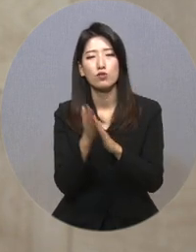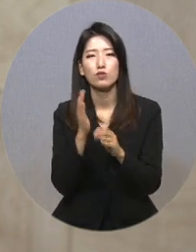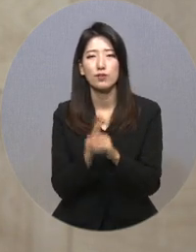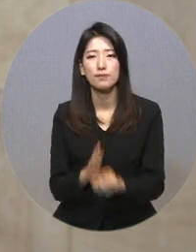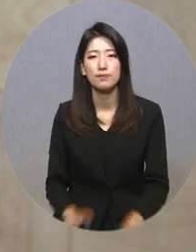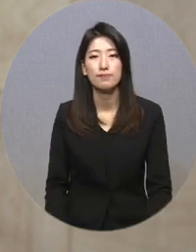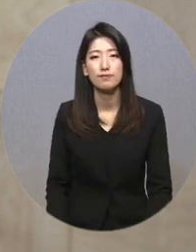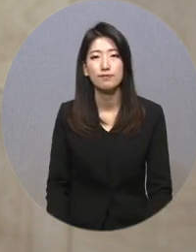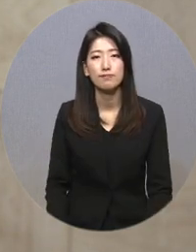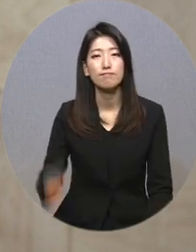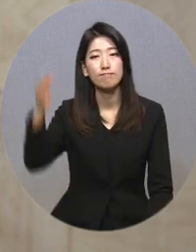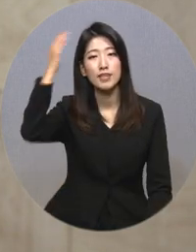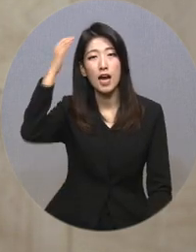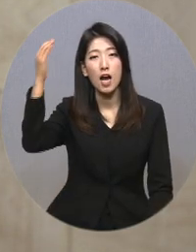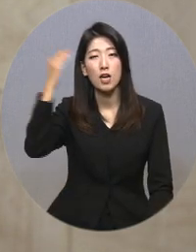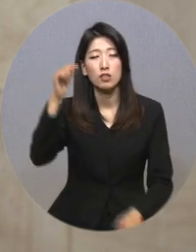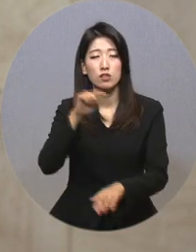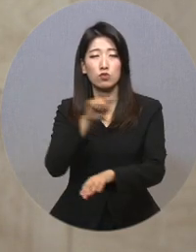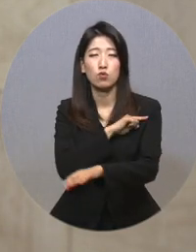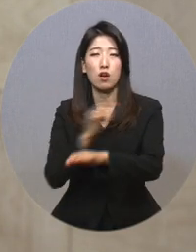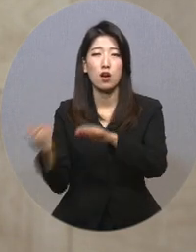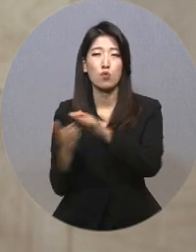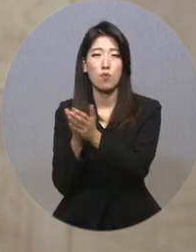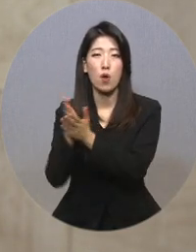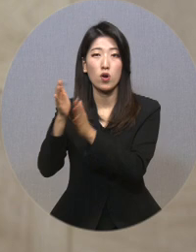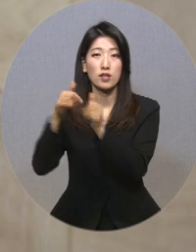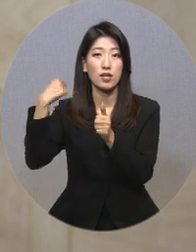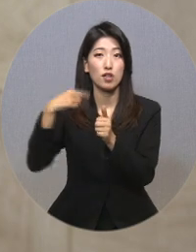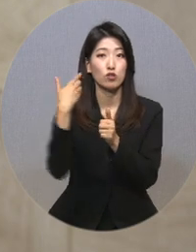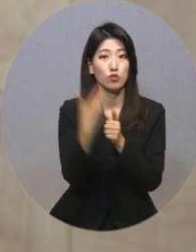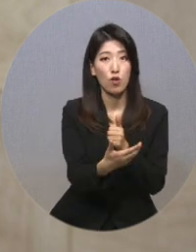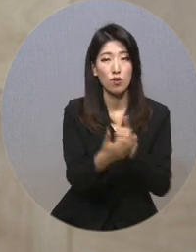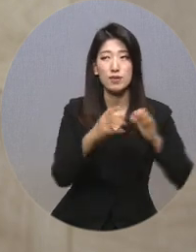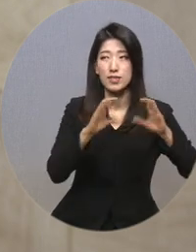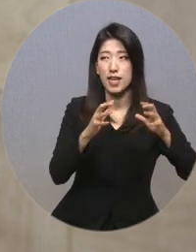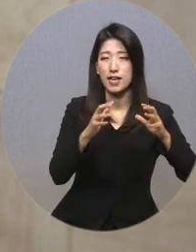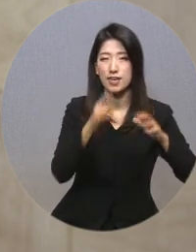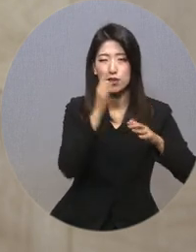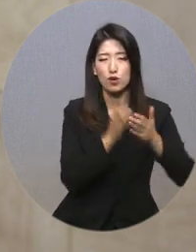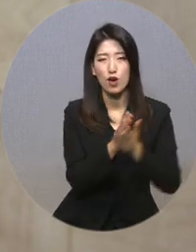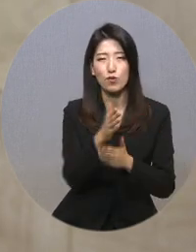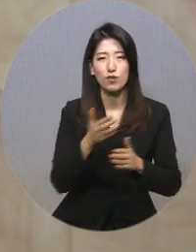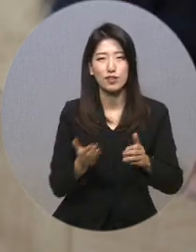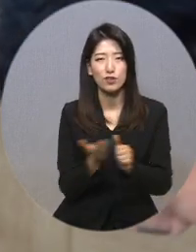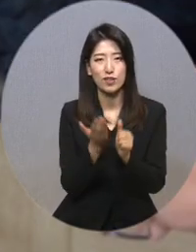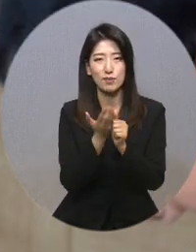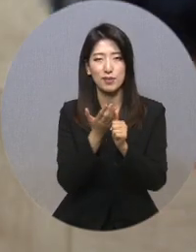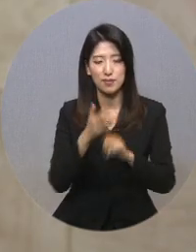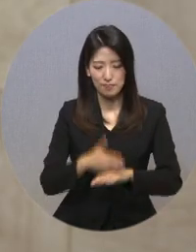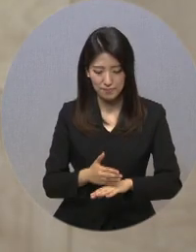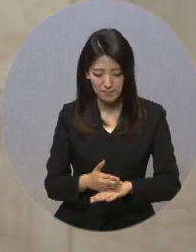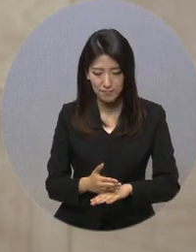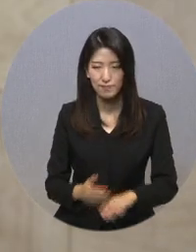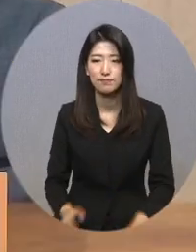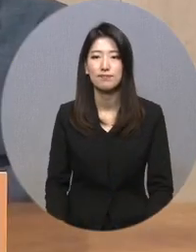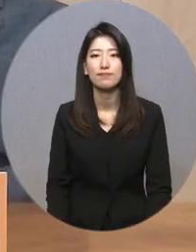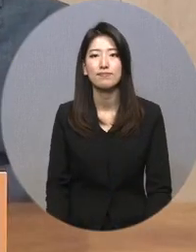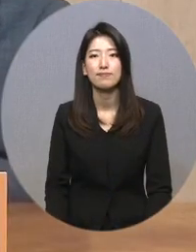대한민국 명장이 가르치는 대학 세계 명장으로 키우겠습니다. 감사합니다. 네, 감사합니다.